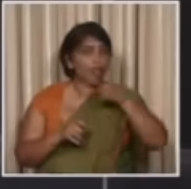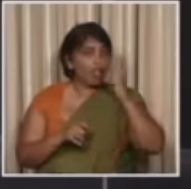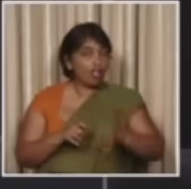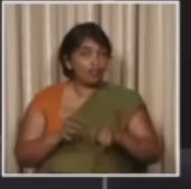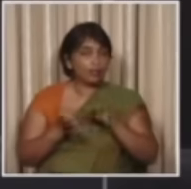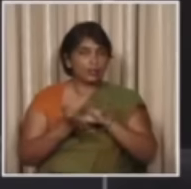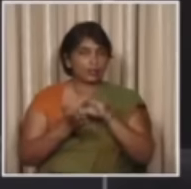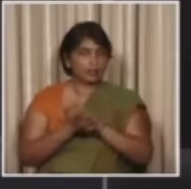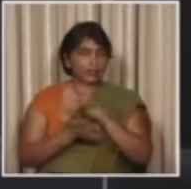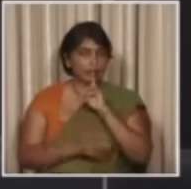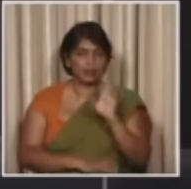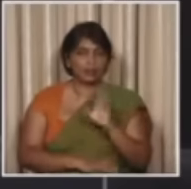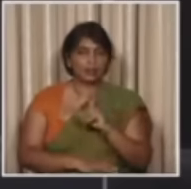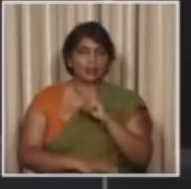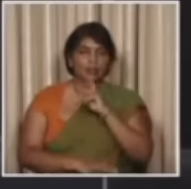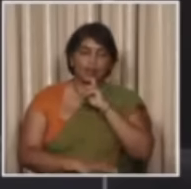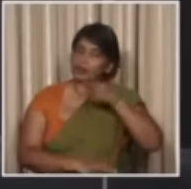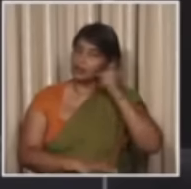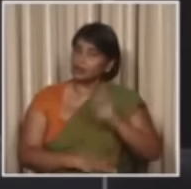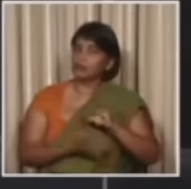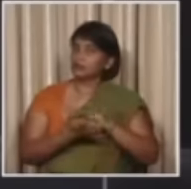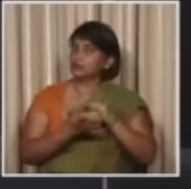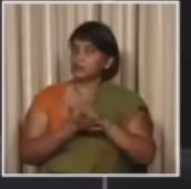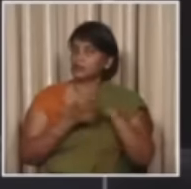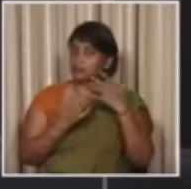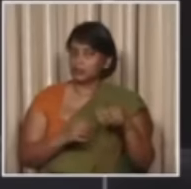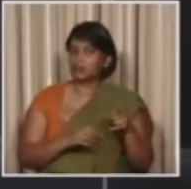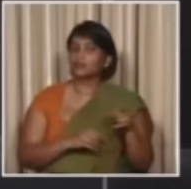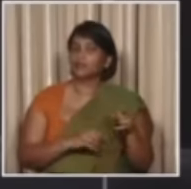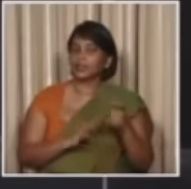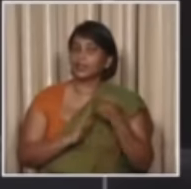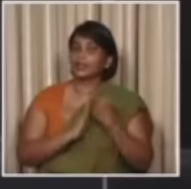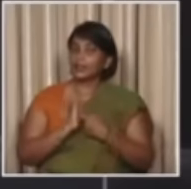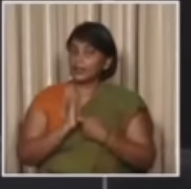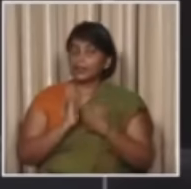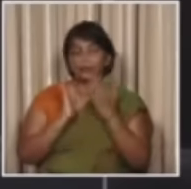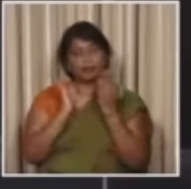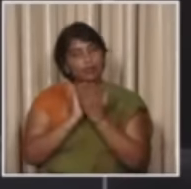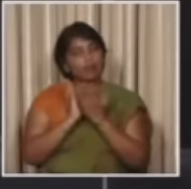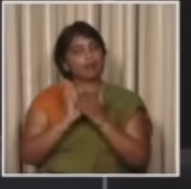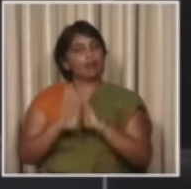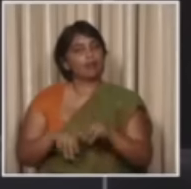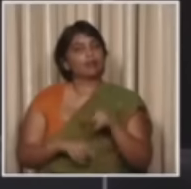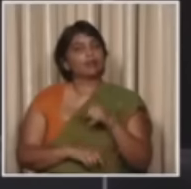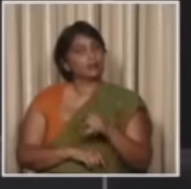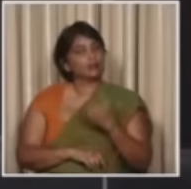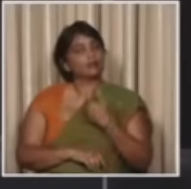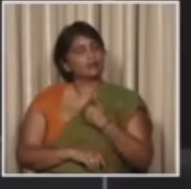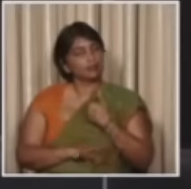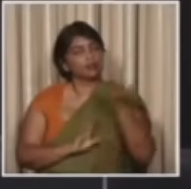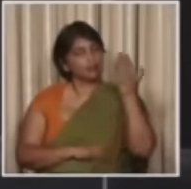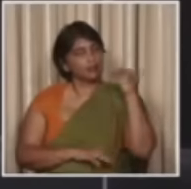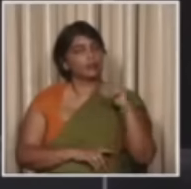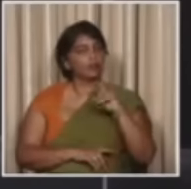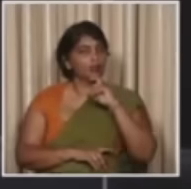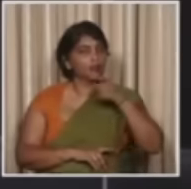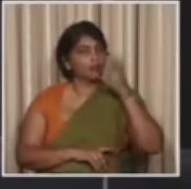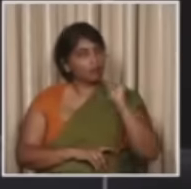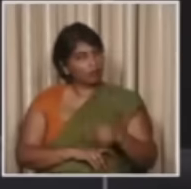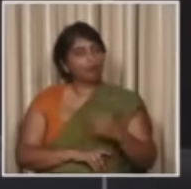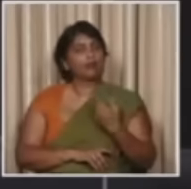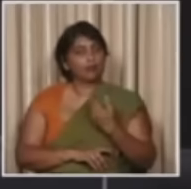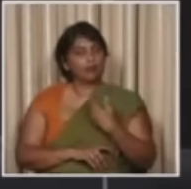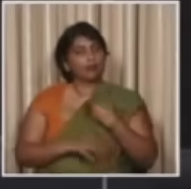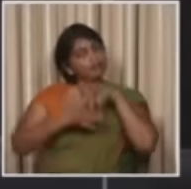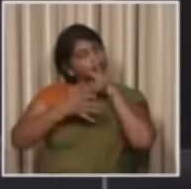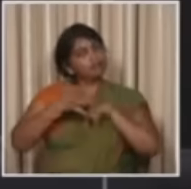නෙමෙයි. නඩු තීන්දුවක් දුන්නන් පස්සේ නීති ඉගෙන ගන්න ශිෂ්‍යය හැටියට අපි ඒ කාලෙත් නඩු තීන්දුව අපි